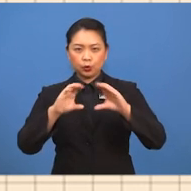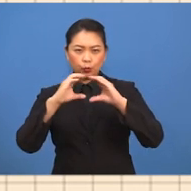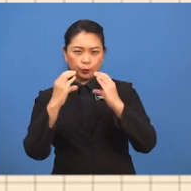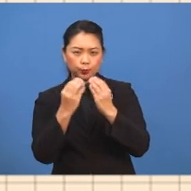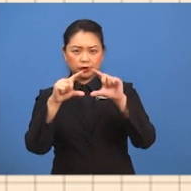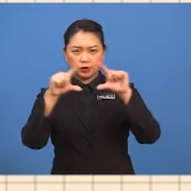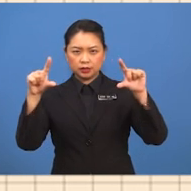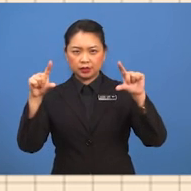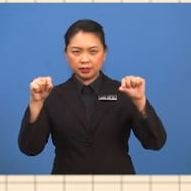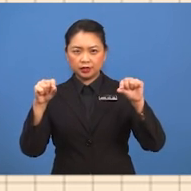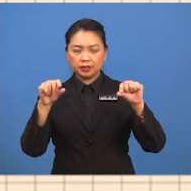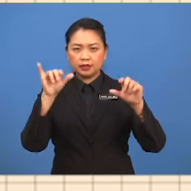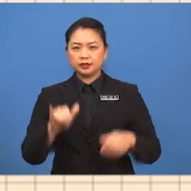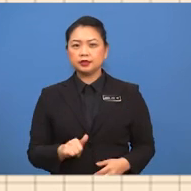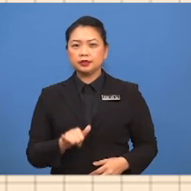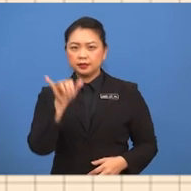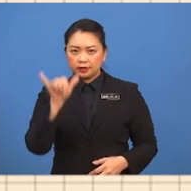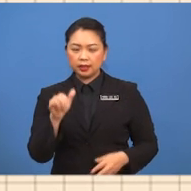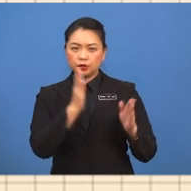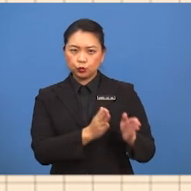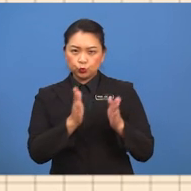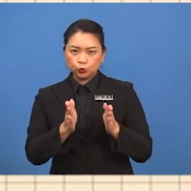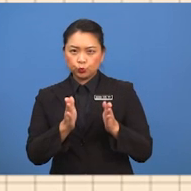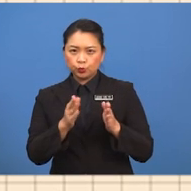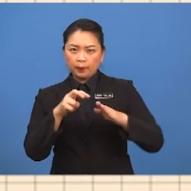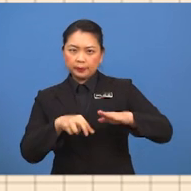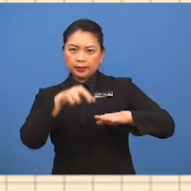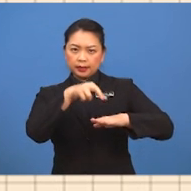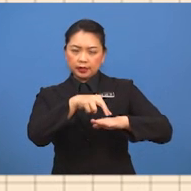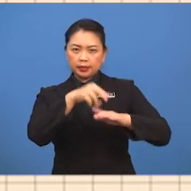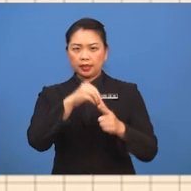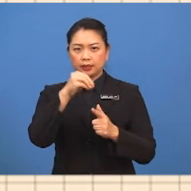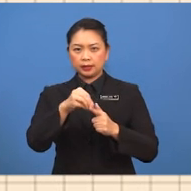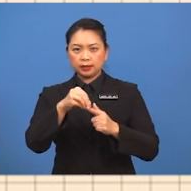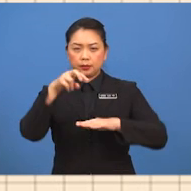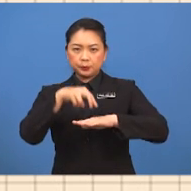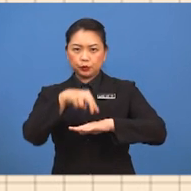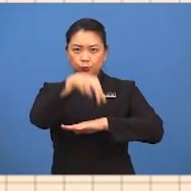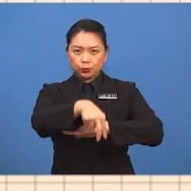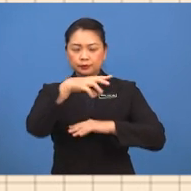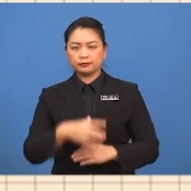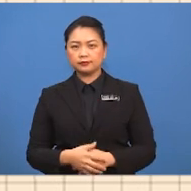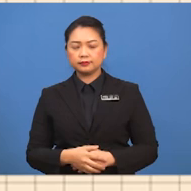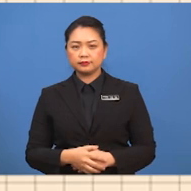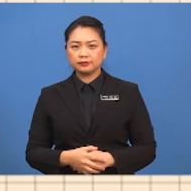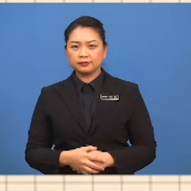data yang disusun secara menaik atau menurun.